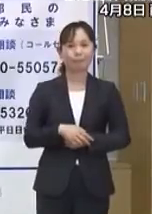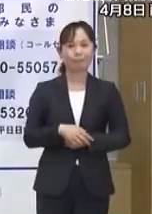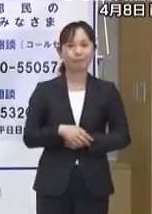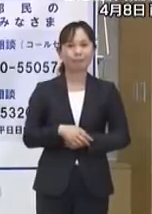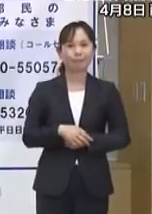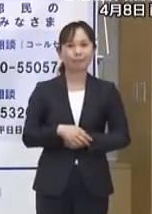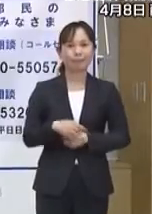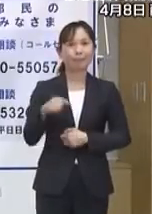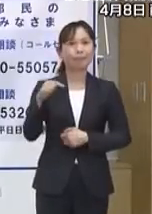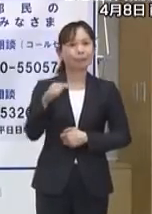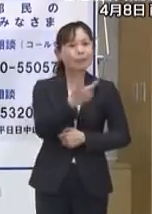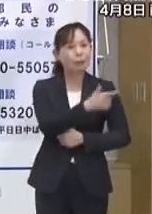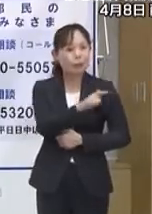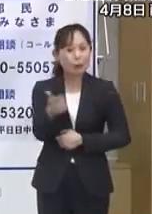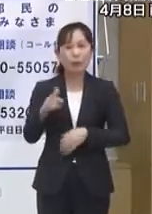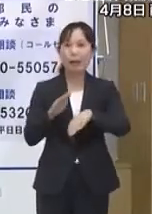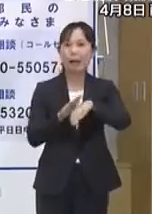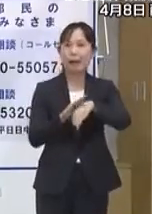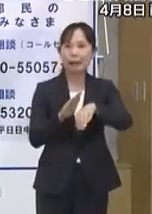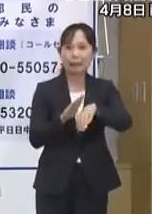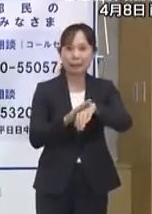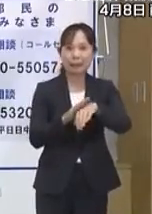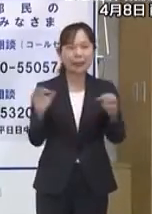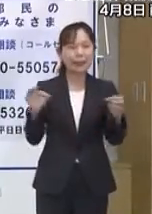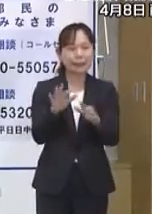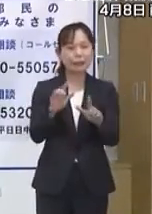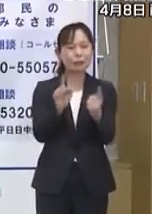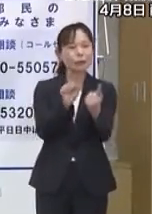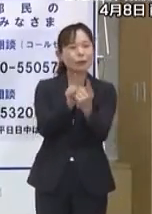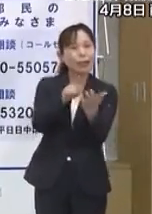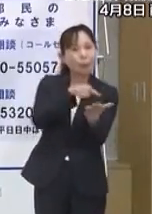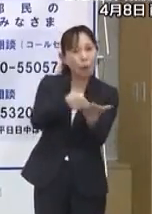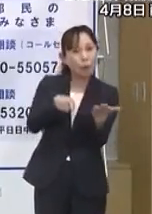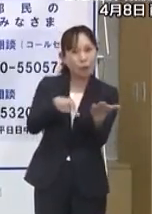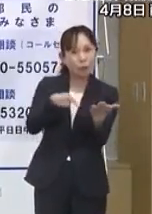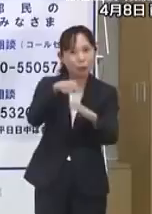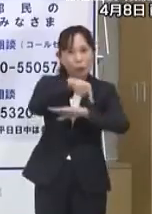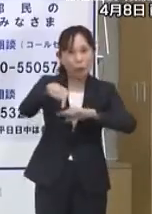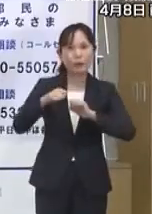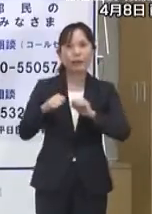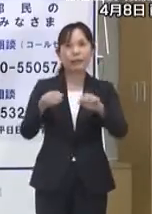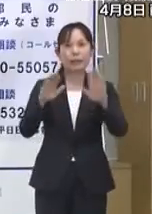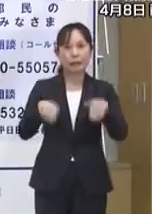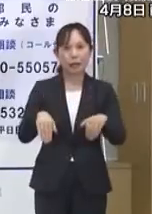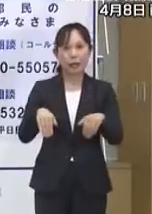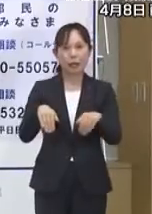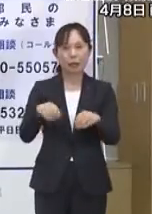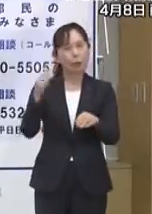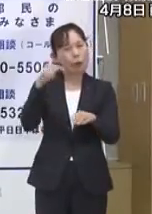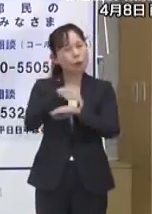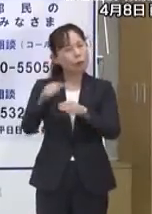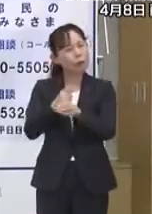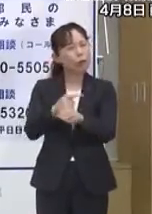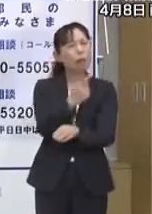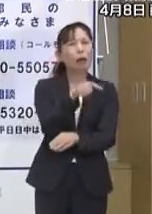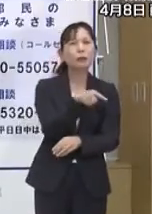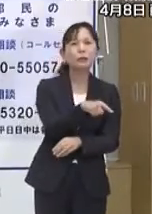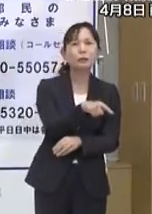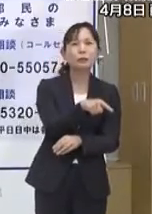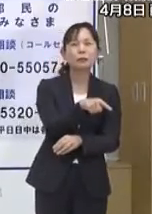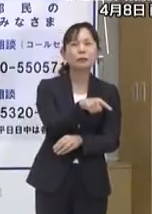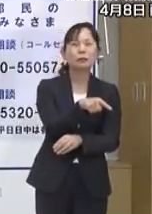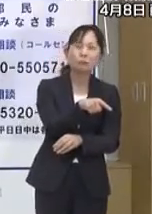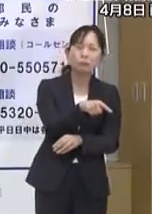とは様々な形で緊急対応策を実施してきておりますが予定外のことに対応するためあらかじめ使い道を